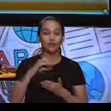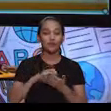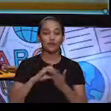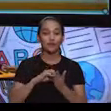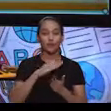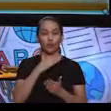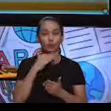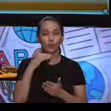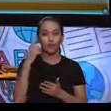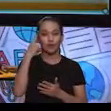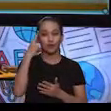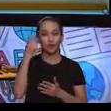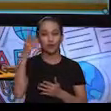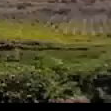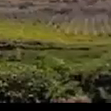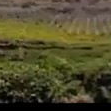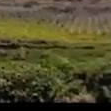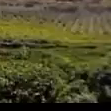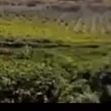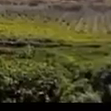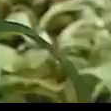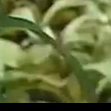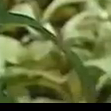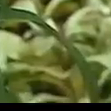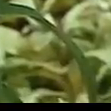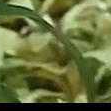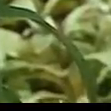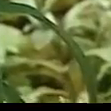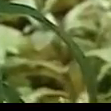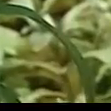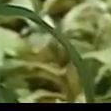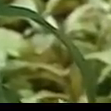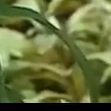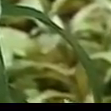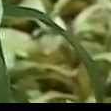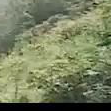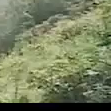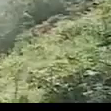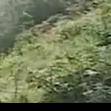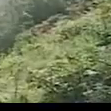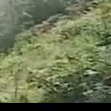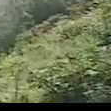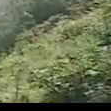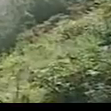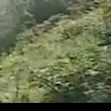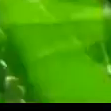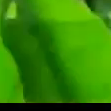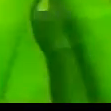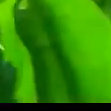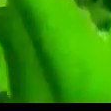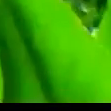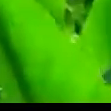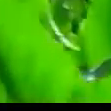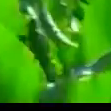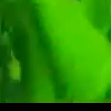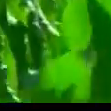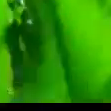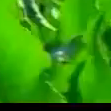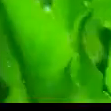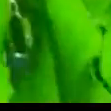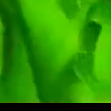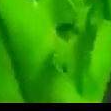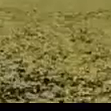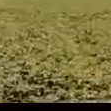ma'lumotlar olgansiz. To'g'rimi? Tabiat juda boy. Biz o'zimizga kerakli barcha narsani tabiatdan